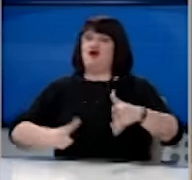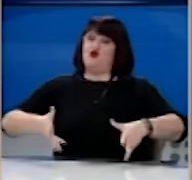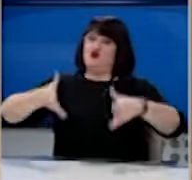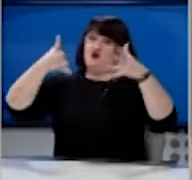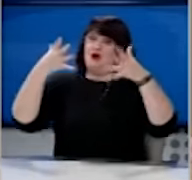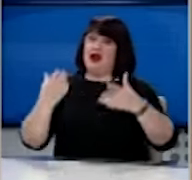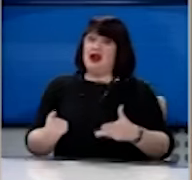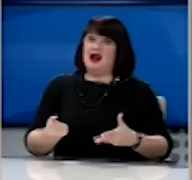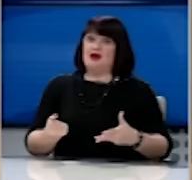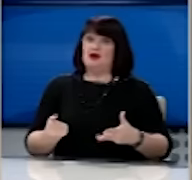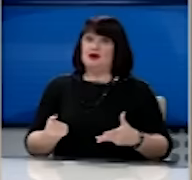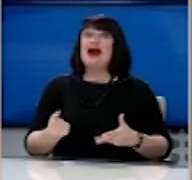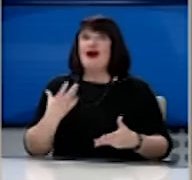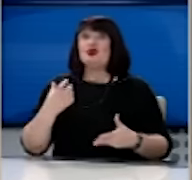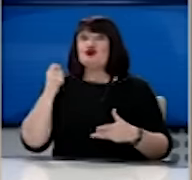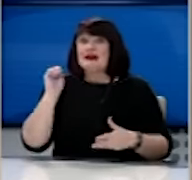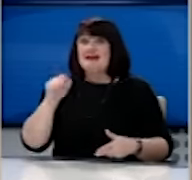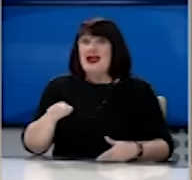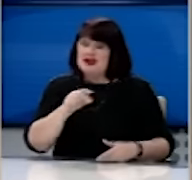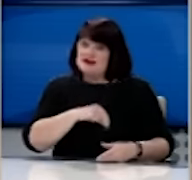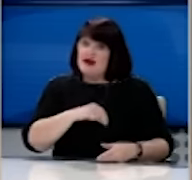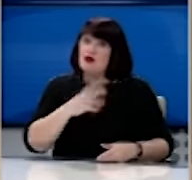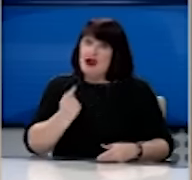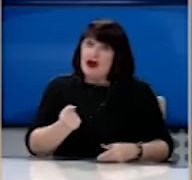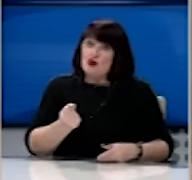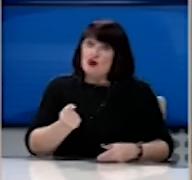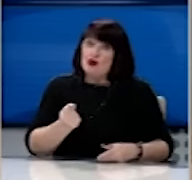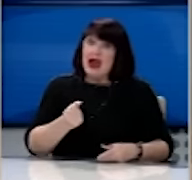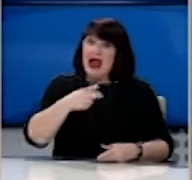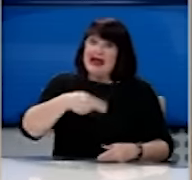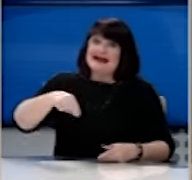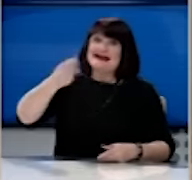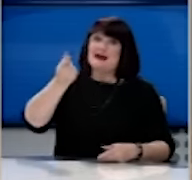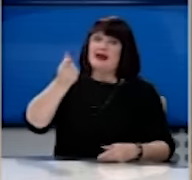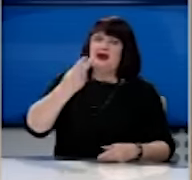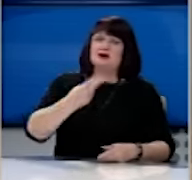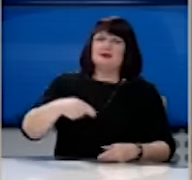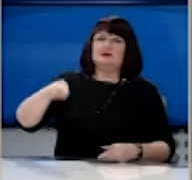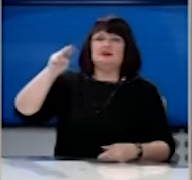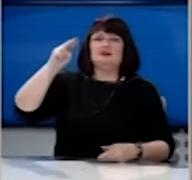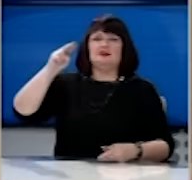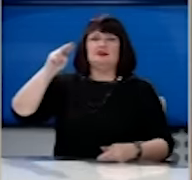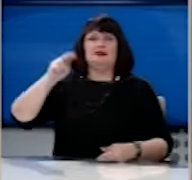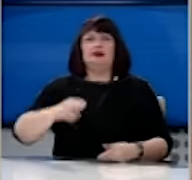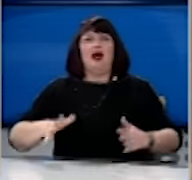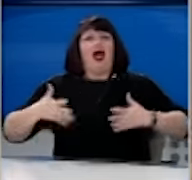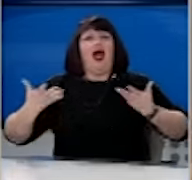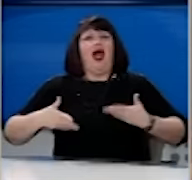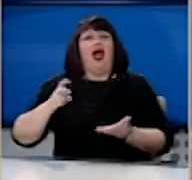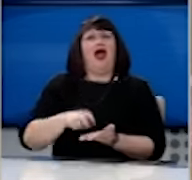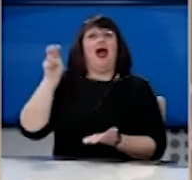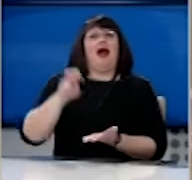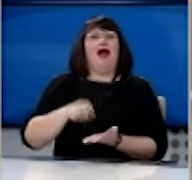τους tour operators. Αυτοί, όσο ανεβαίνουν οι τιμές, ανοίγουν σαμπάνιες.